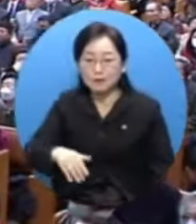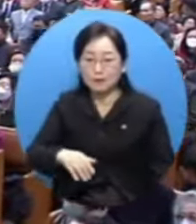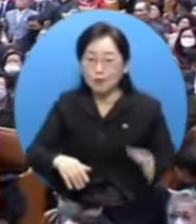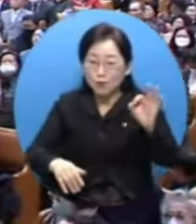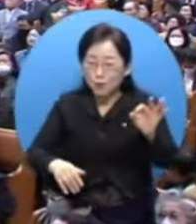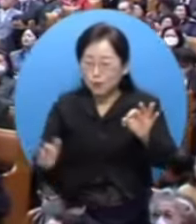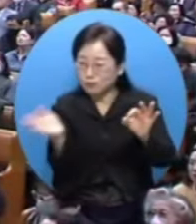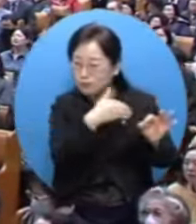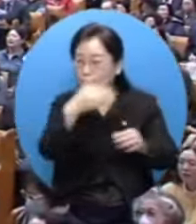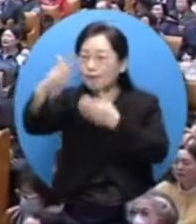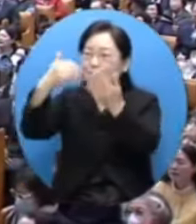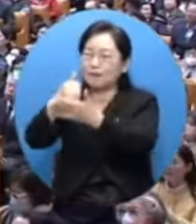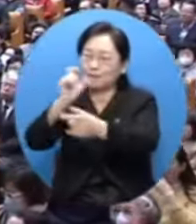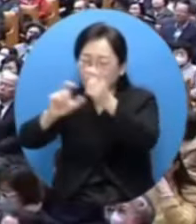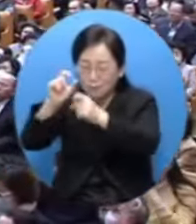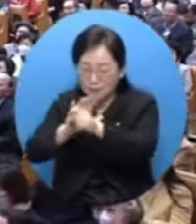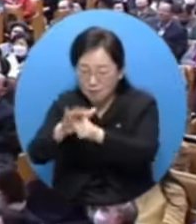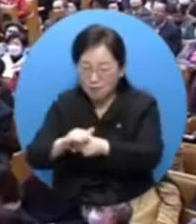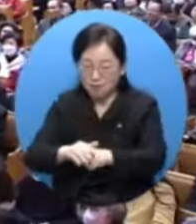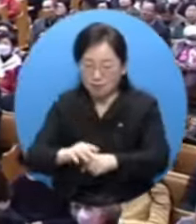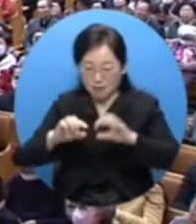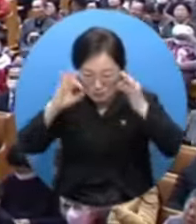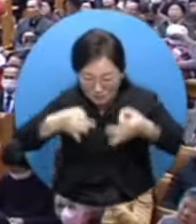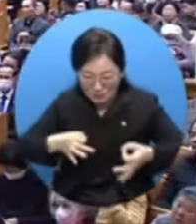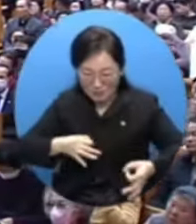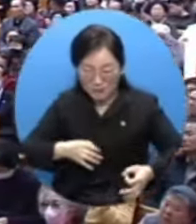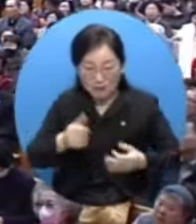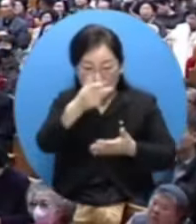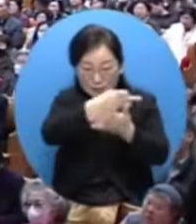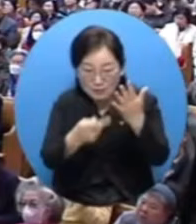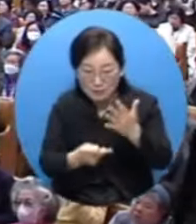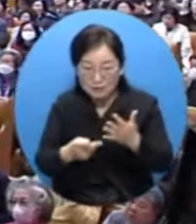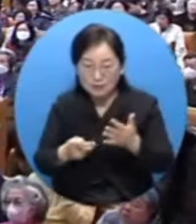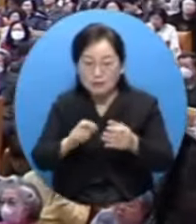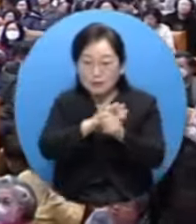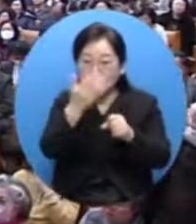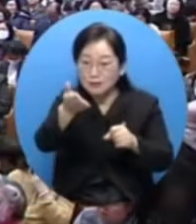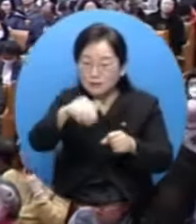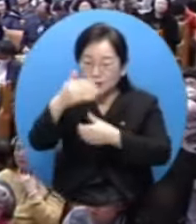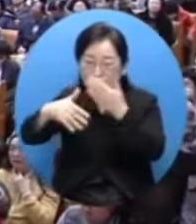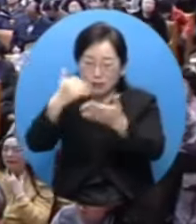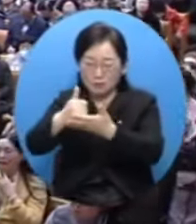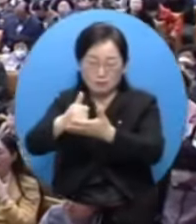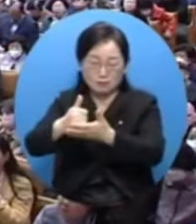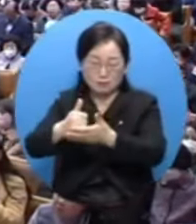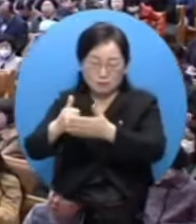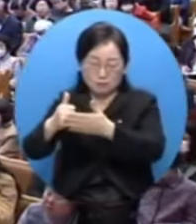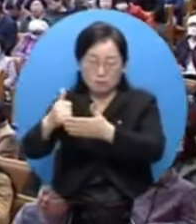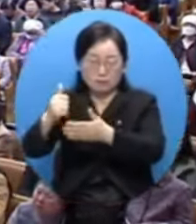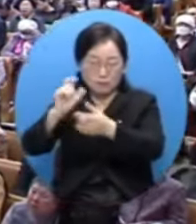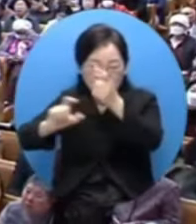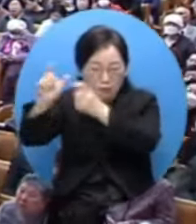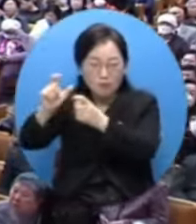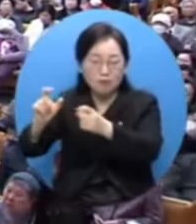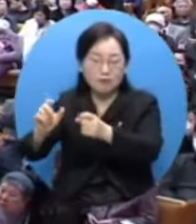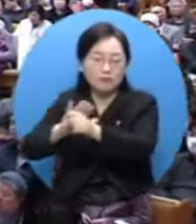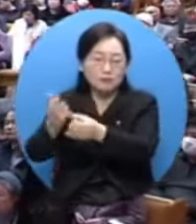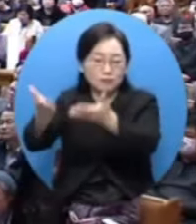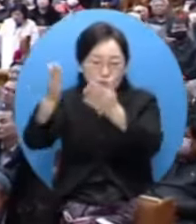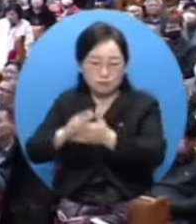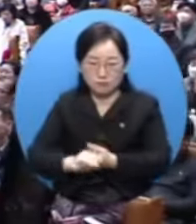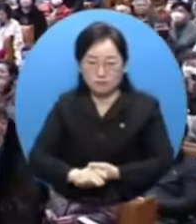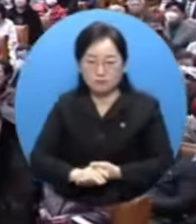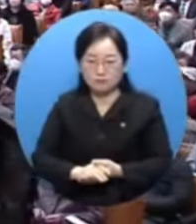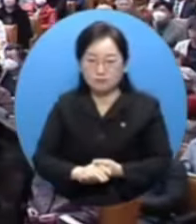사랑하지 않았습니다. 욥은 자식을 사랑했지만 자식보다 하나님을 더 사랑하지 않았습니다. 하나님보다 자식을 더 사랑하지